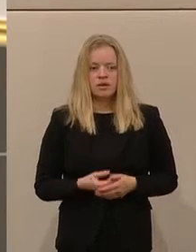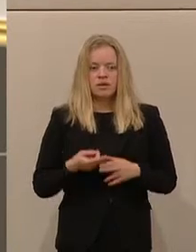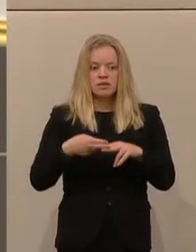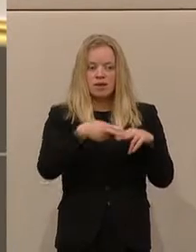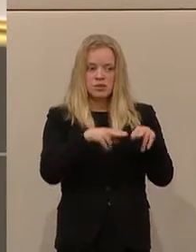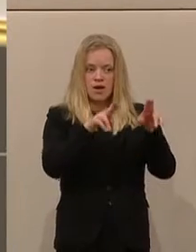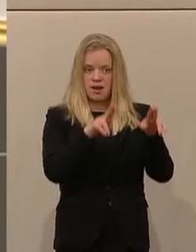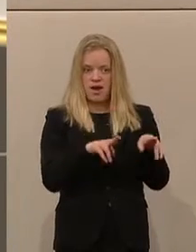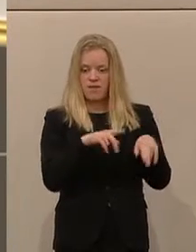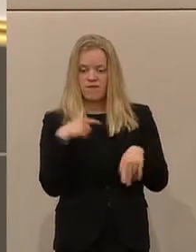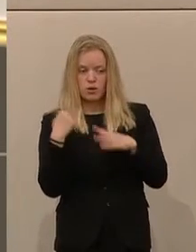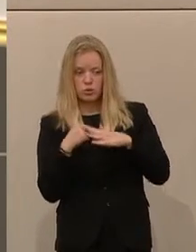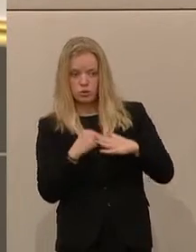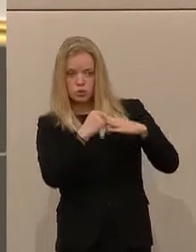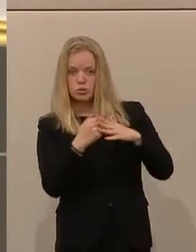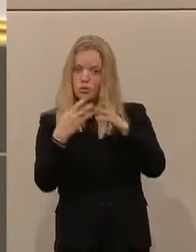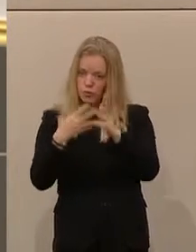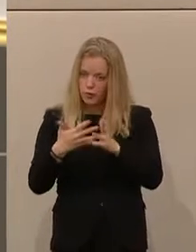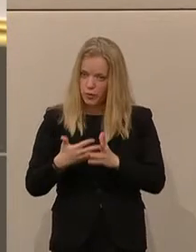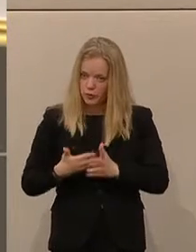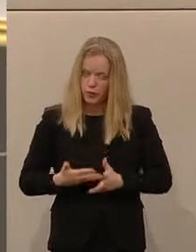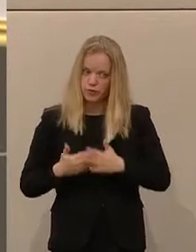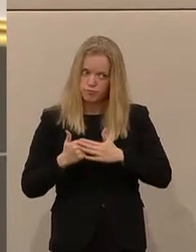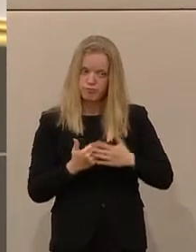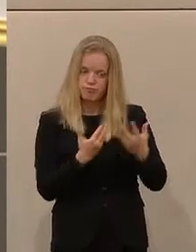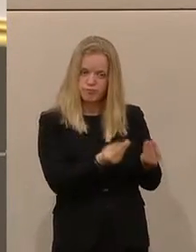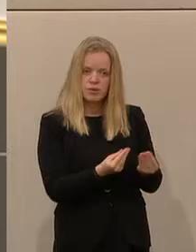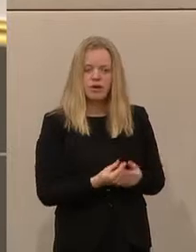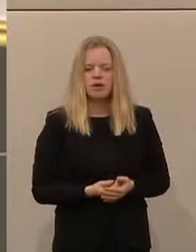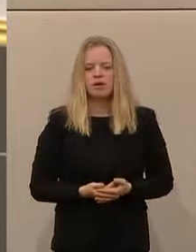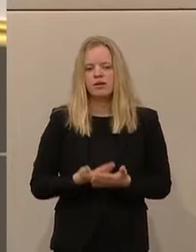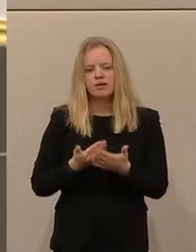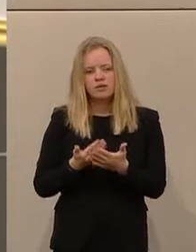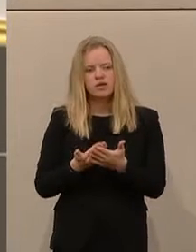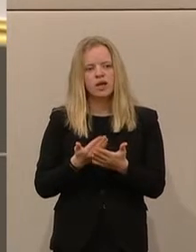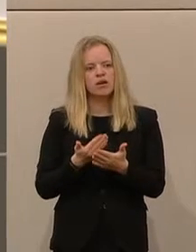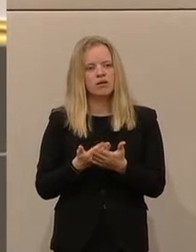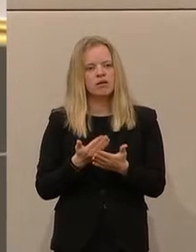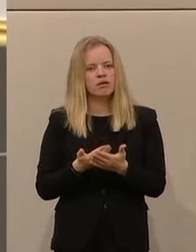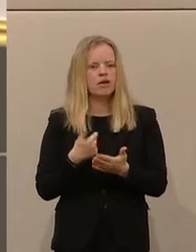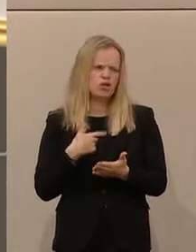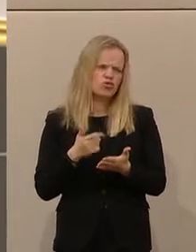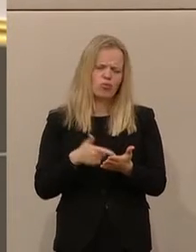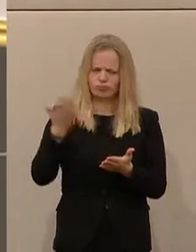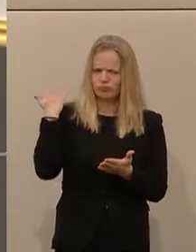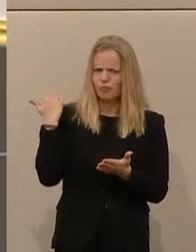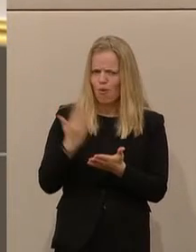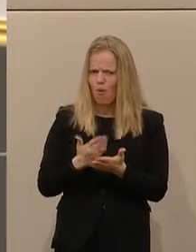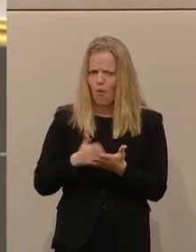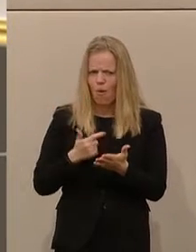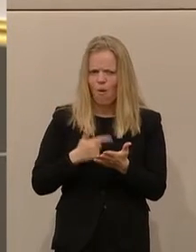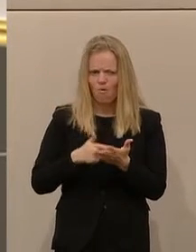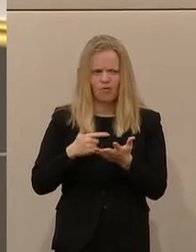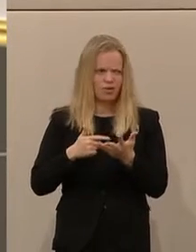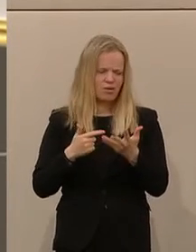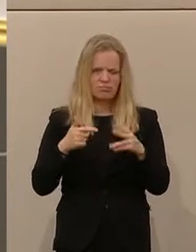Nationalrates sind, füge ich das, was ich schon öfter im Hohen Haus tun durfte, dass eine